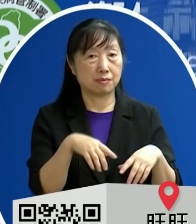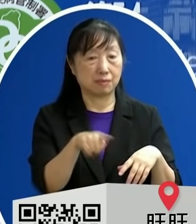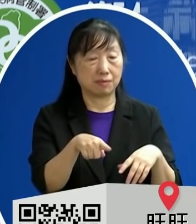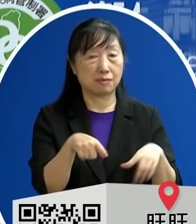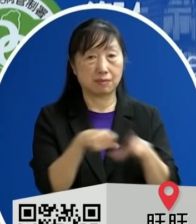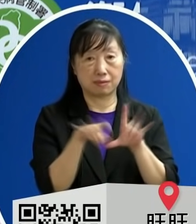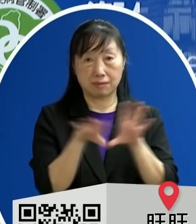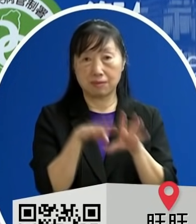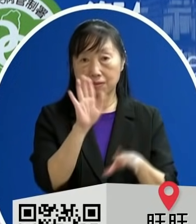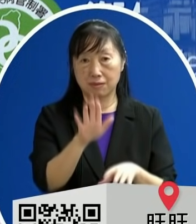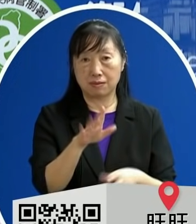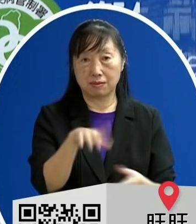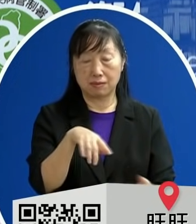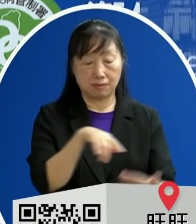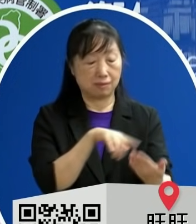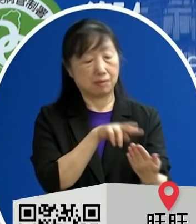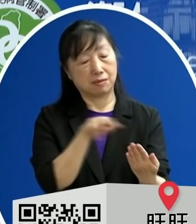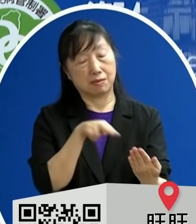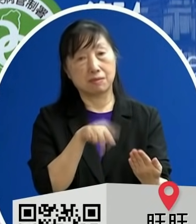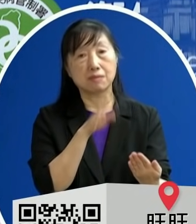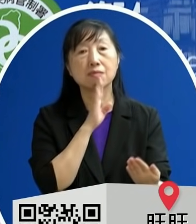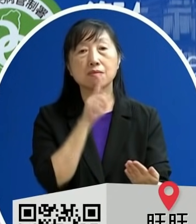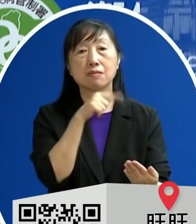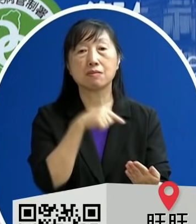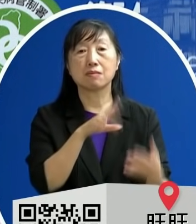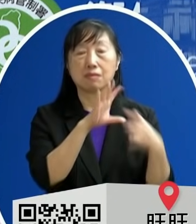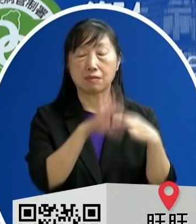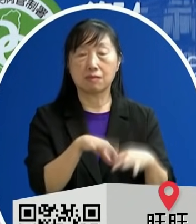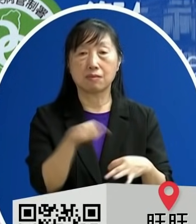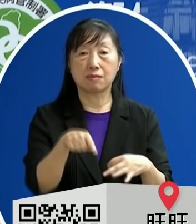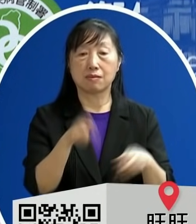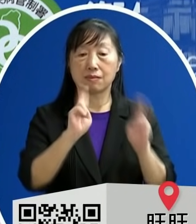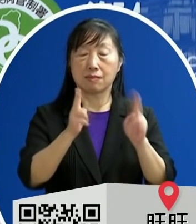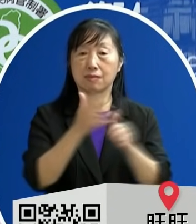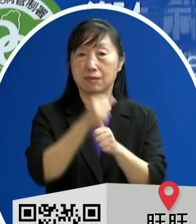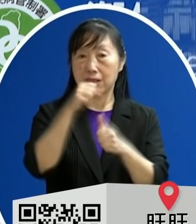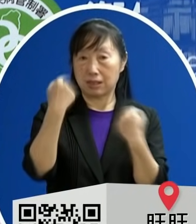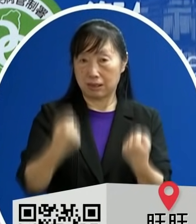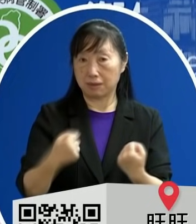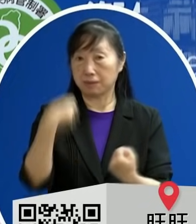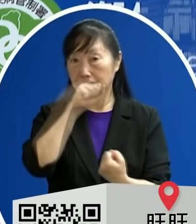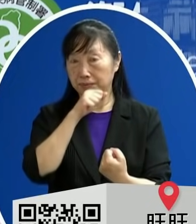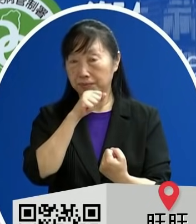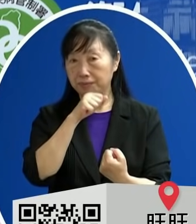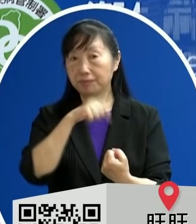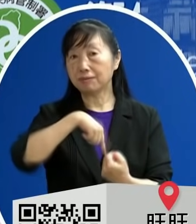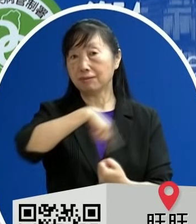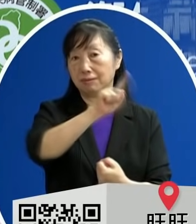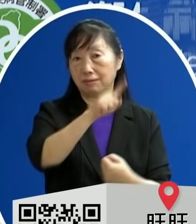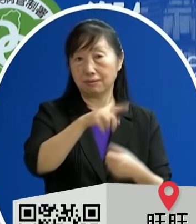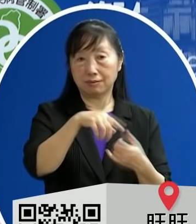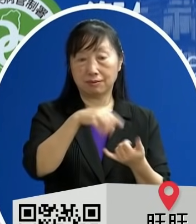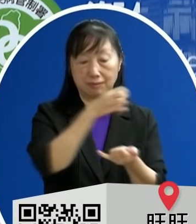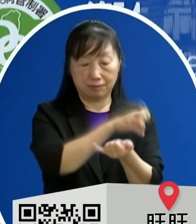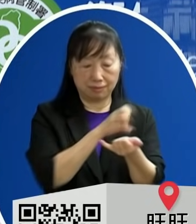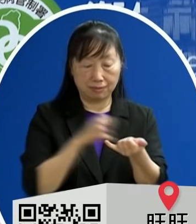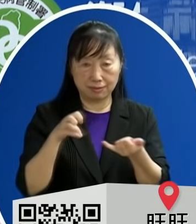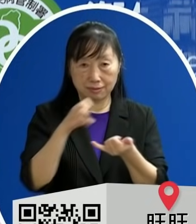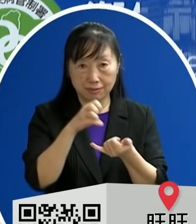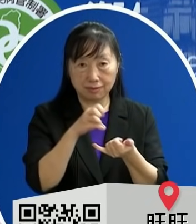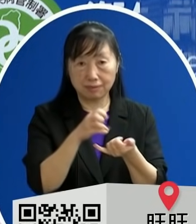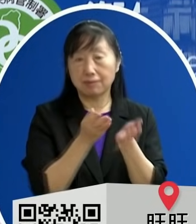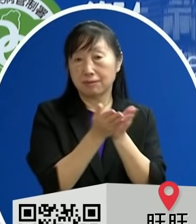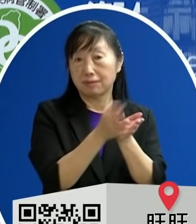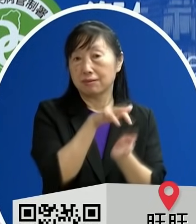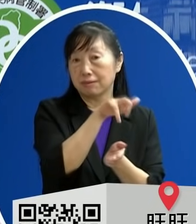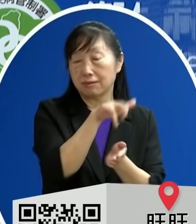说，还是希望就是说贵指挥中心在台湾往离岛航线机场设置新冠肺